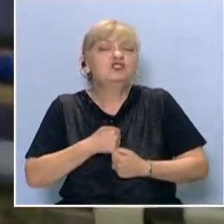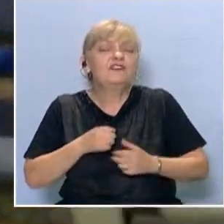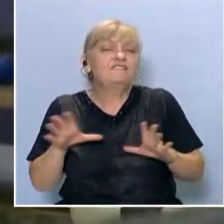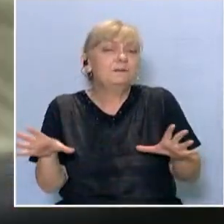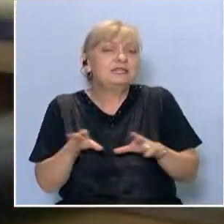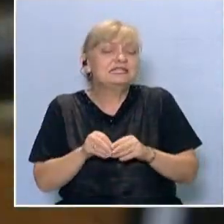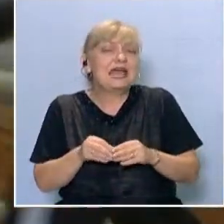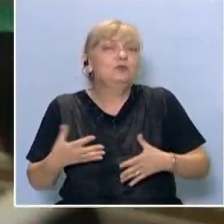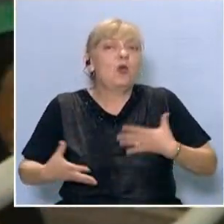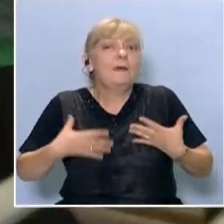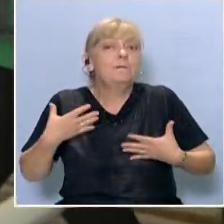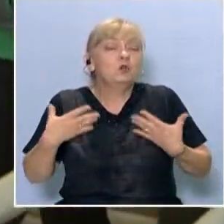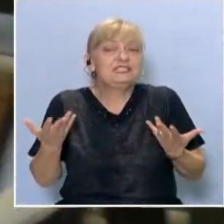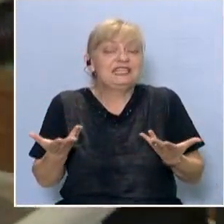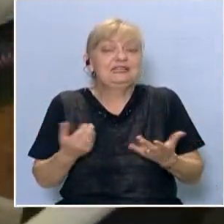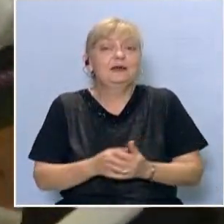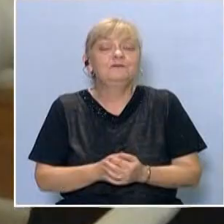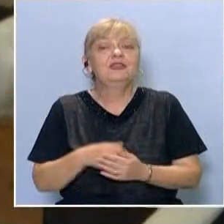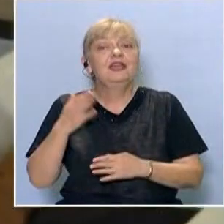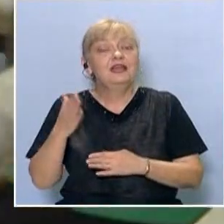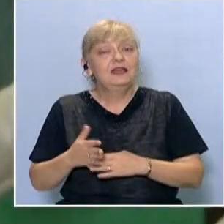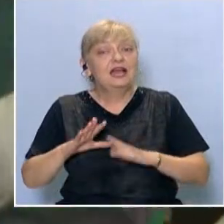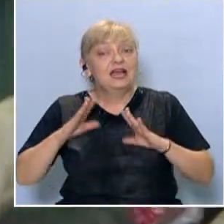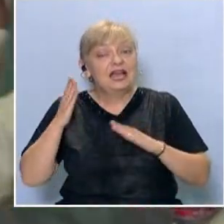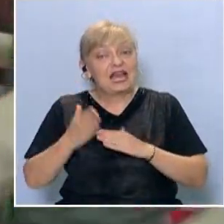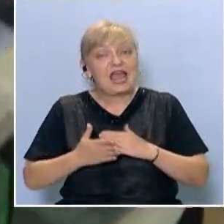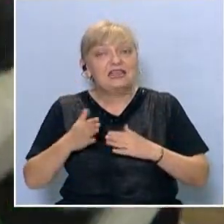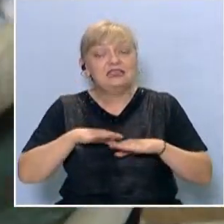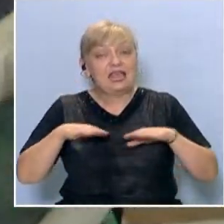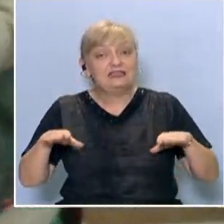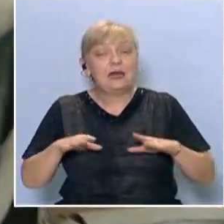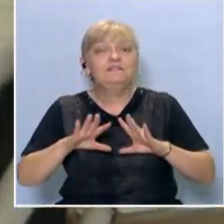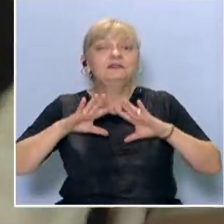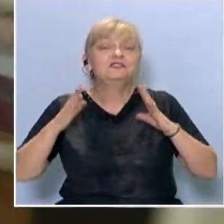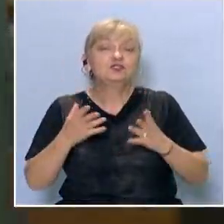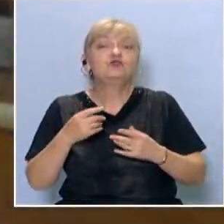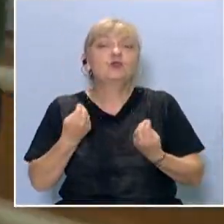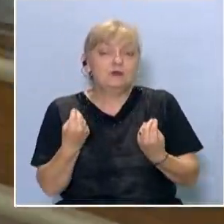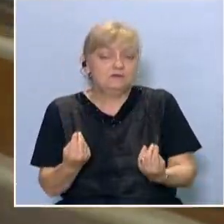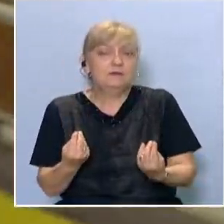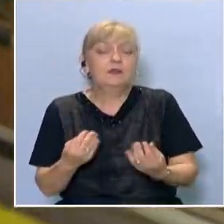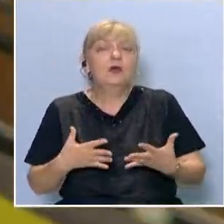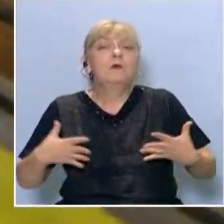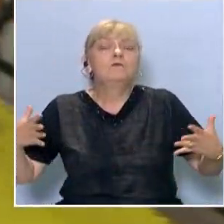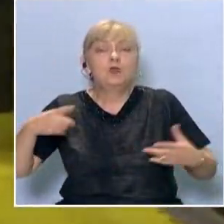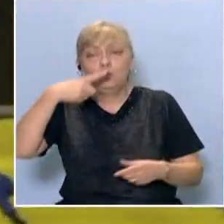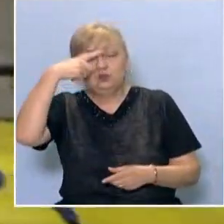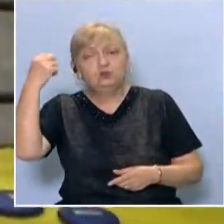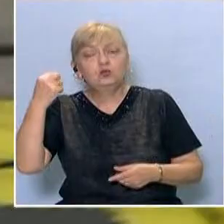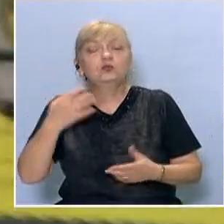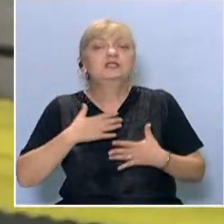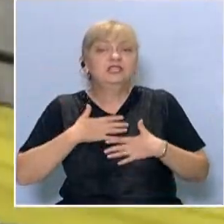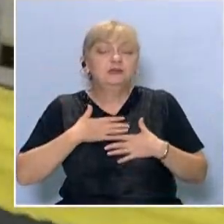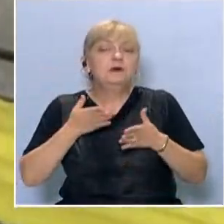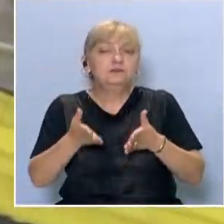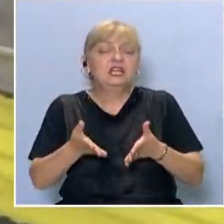но в един крайен етап, когато успяваме, всичко заслужава и наистина адски много труд се крие за такъв успех и